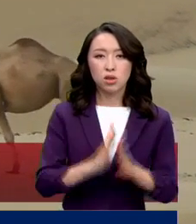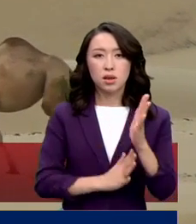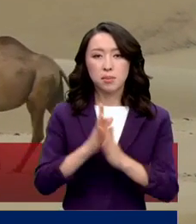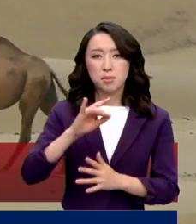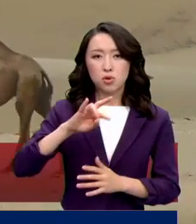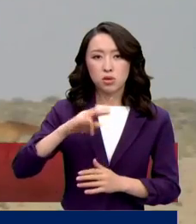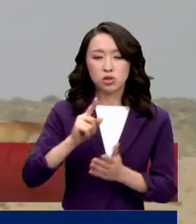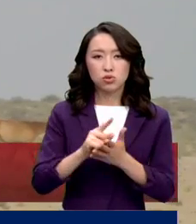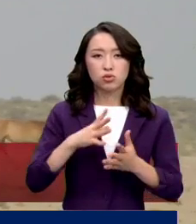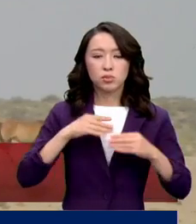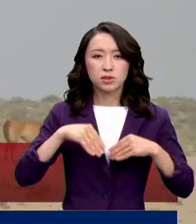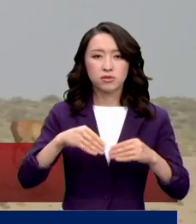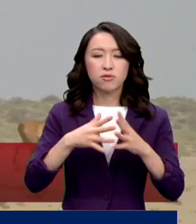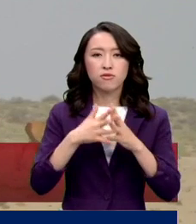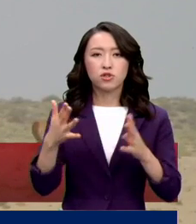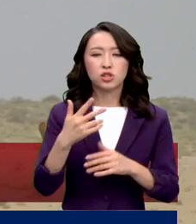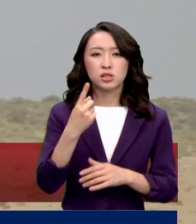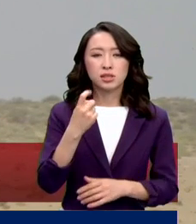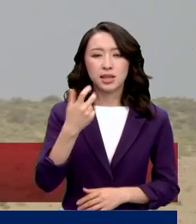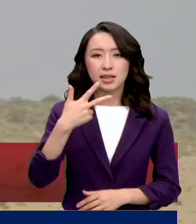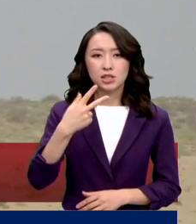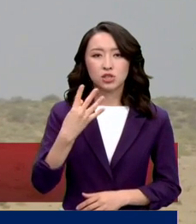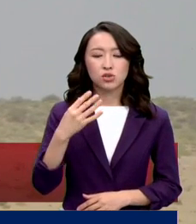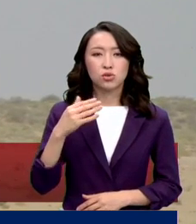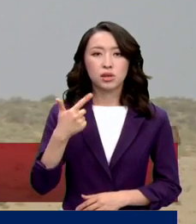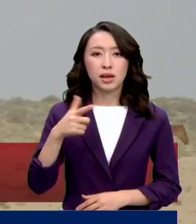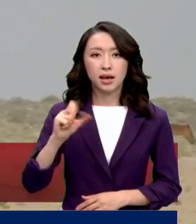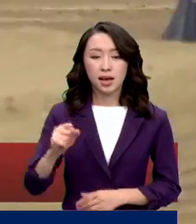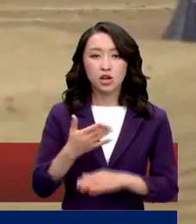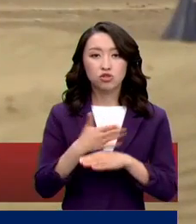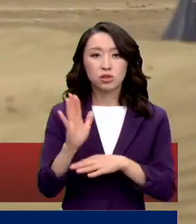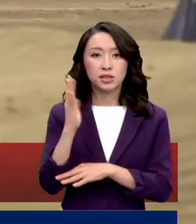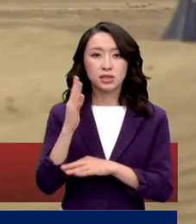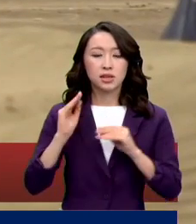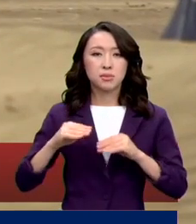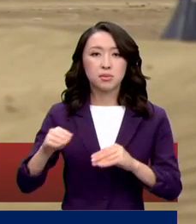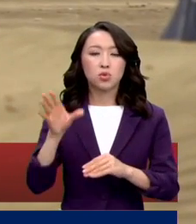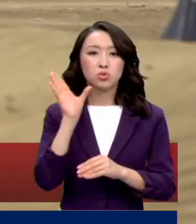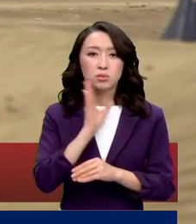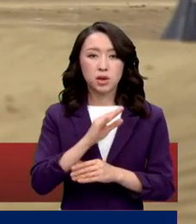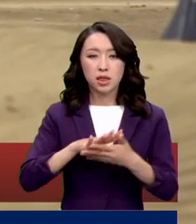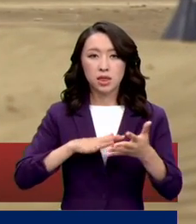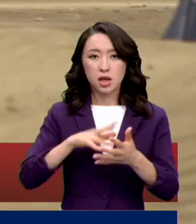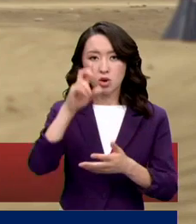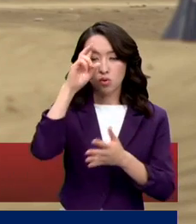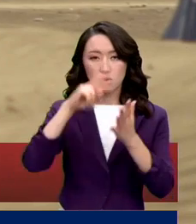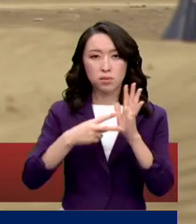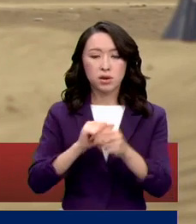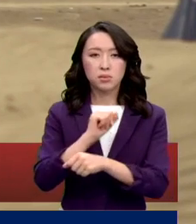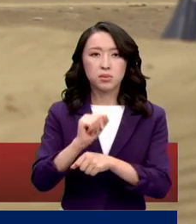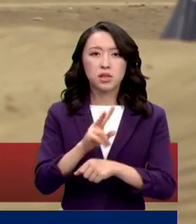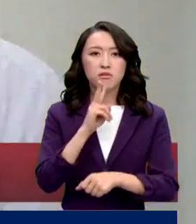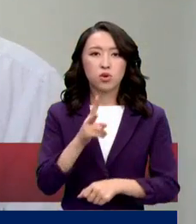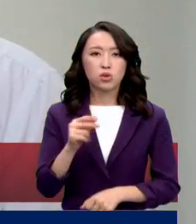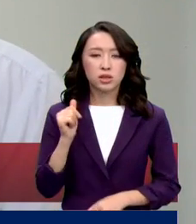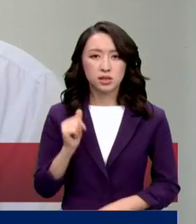были вырастить на площади свыше 134 гектаров. Часть деревьев посадить успели, но госпроект приостановили 2 года